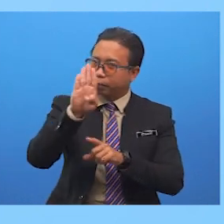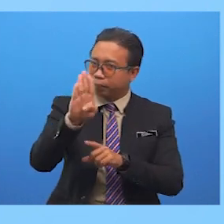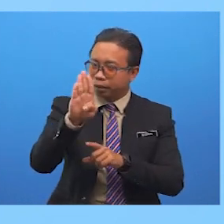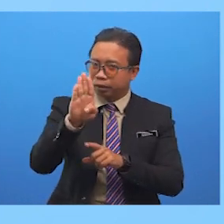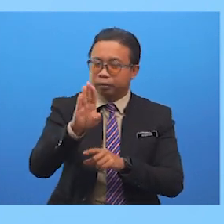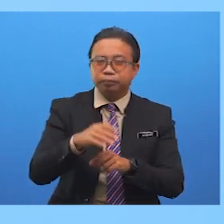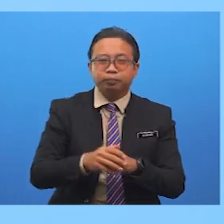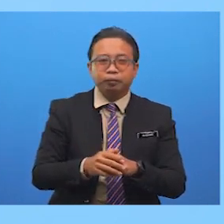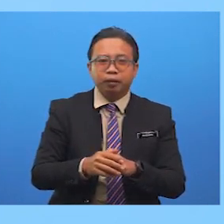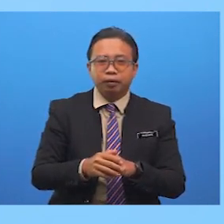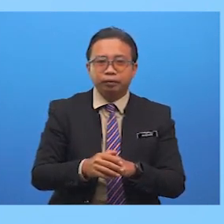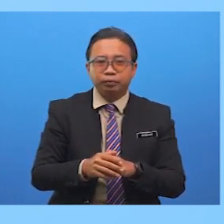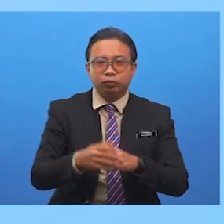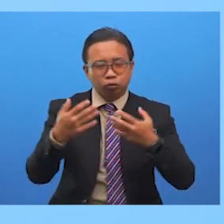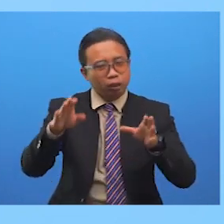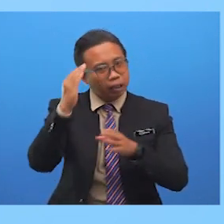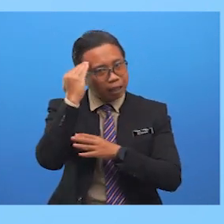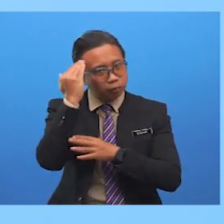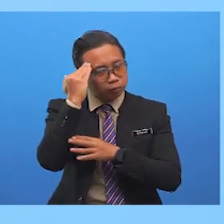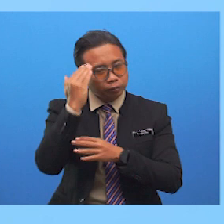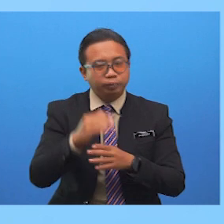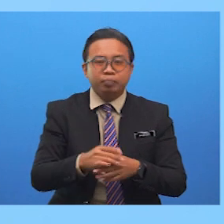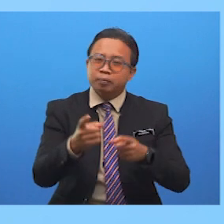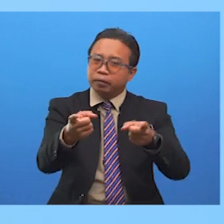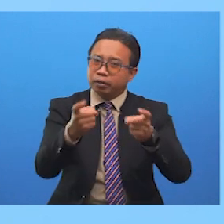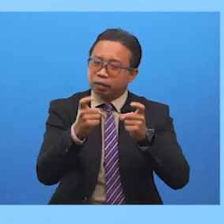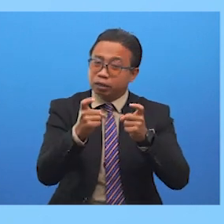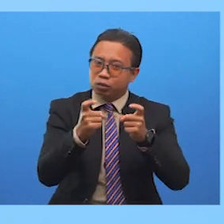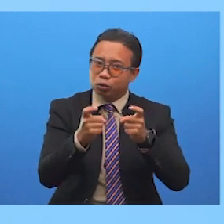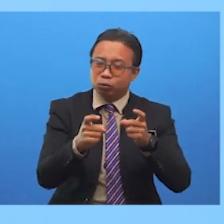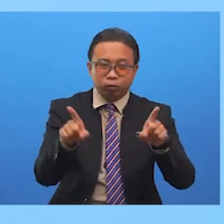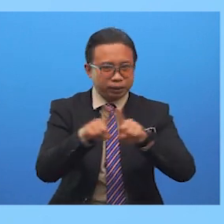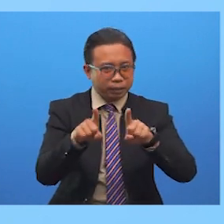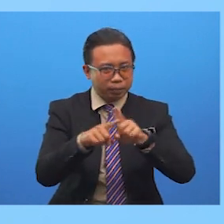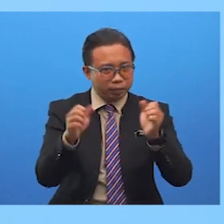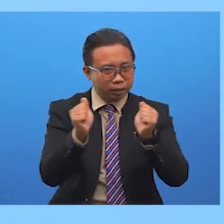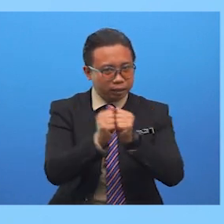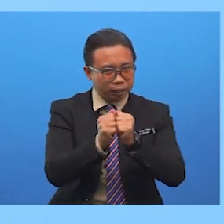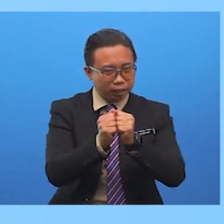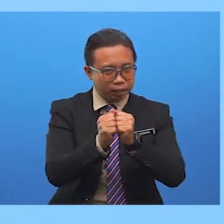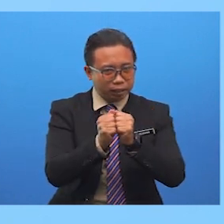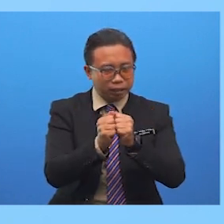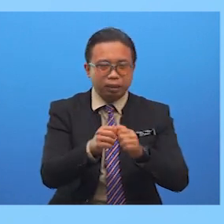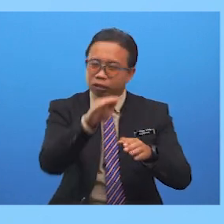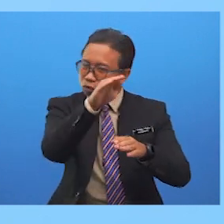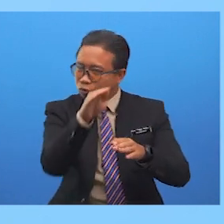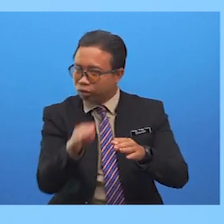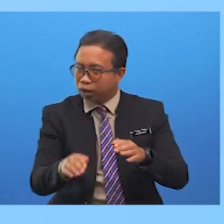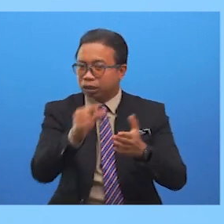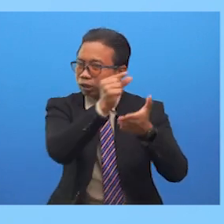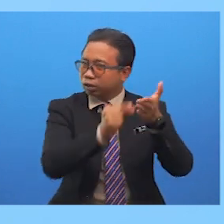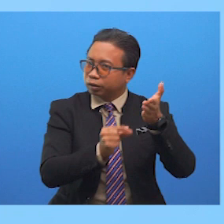pula sepertimana yang diketahui laju adalah bersamaan dengan kecenderungan